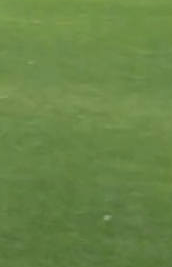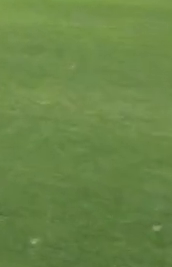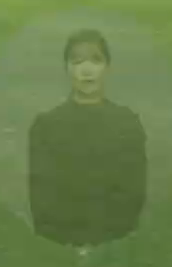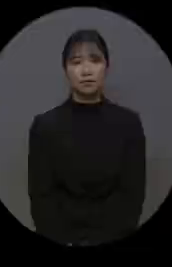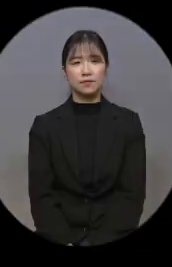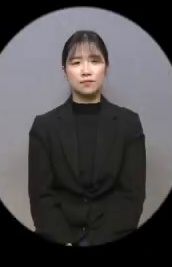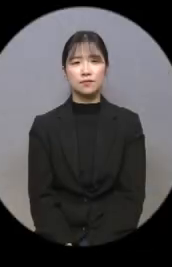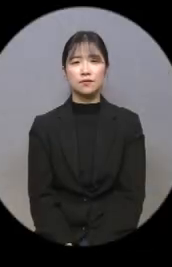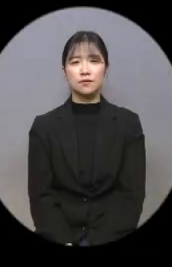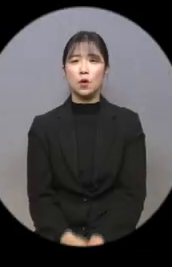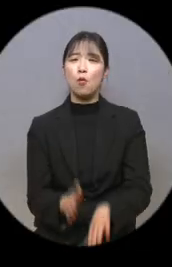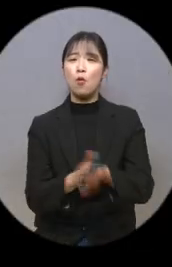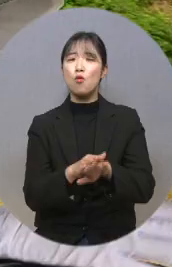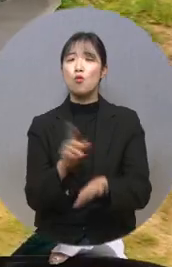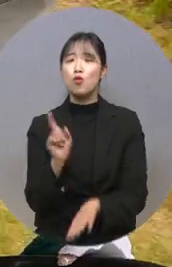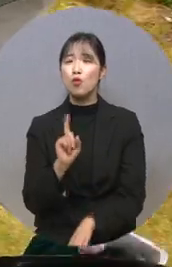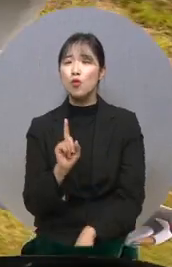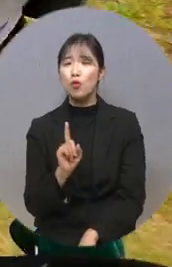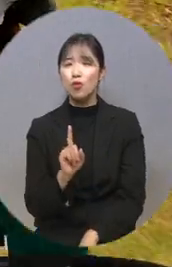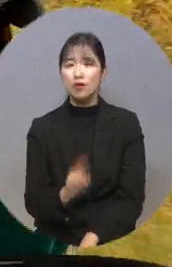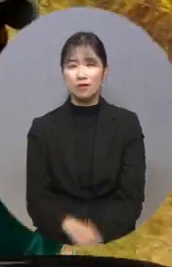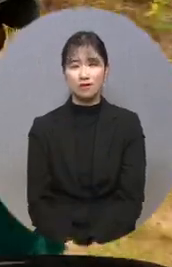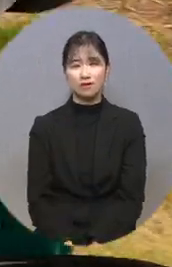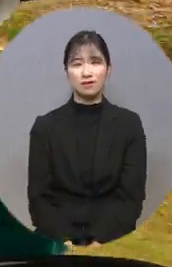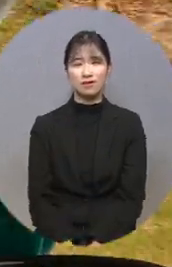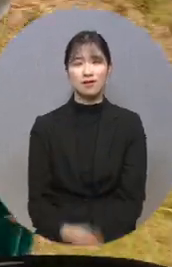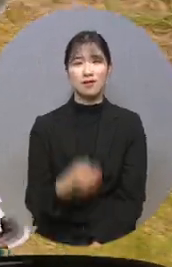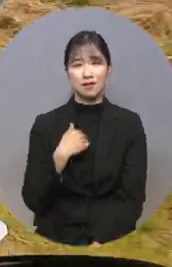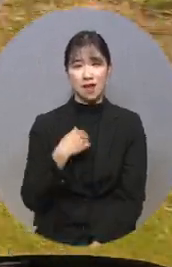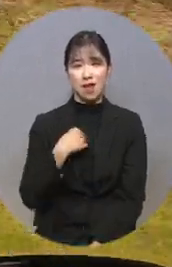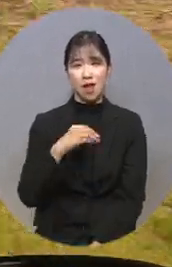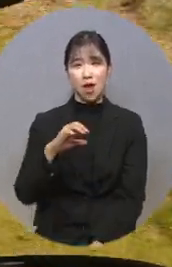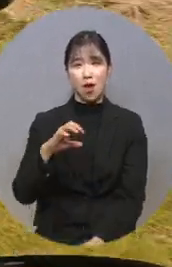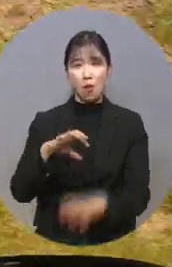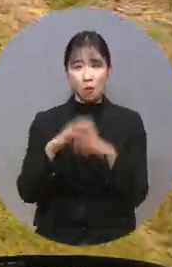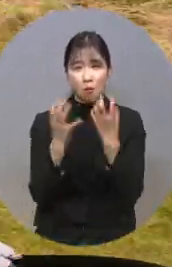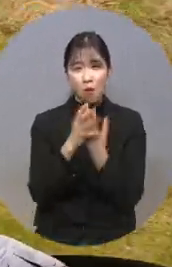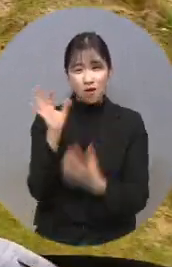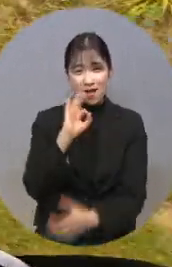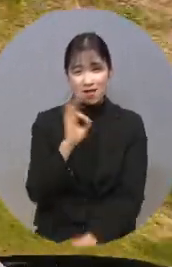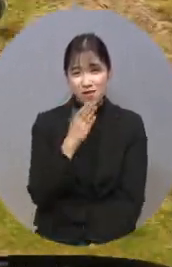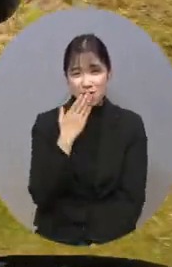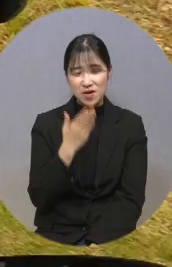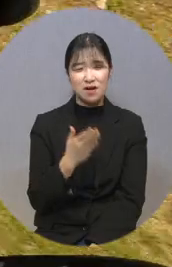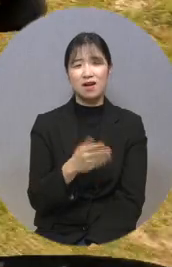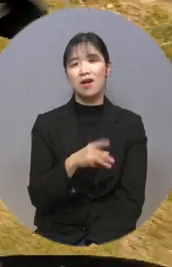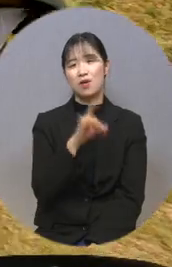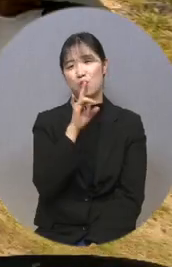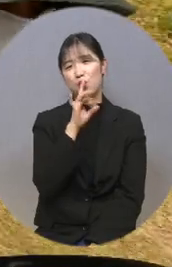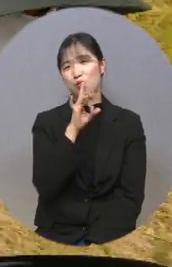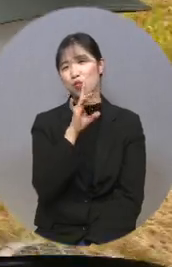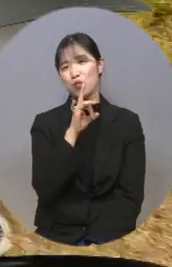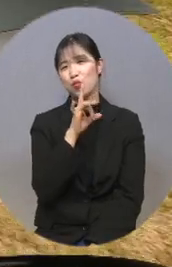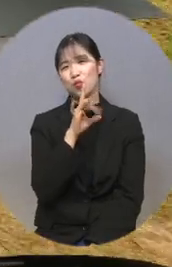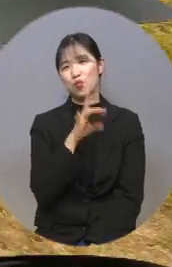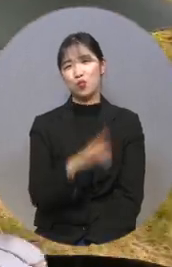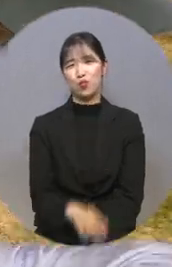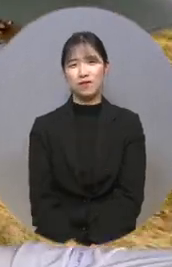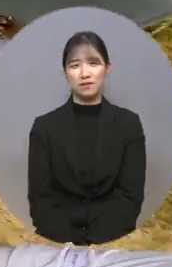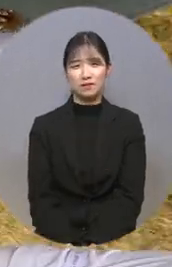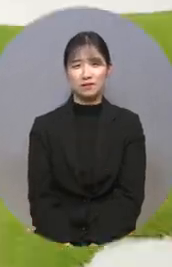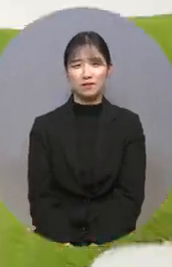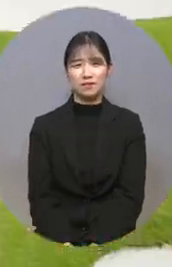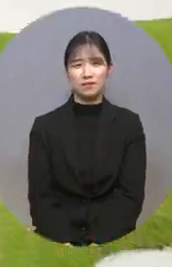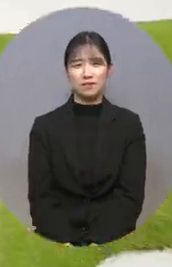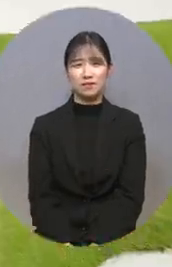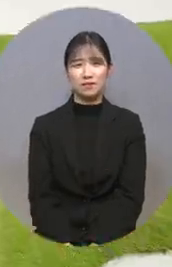왼쪽은 뭐냥? 하냐? 제공 찾을 수 있지 않냐? 못 찾다 양. 뭐가? 등산이다 양. 뭐가 뒤졌다 양. 그냥 가자